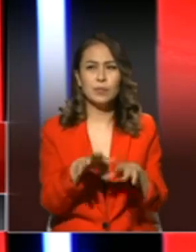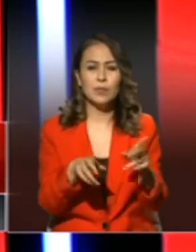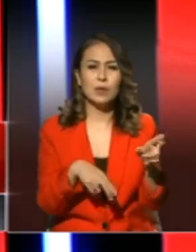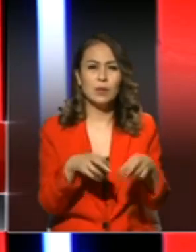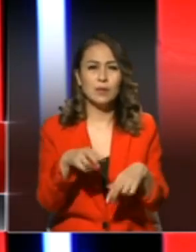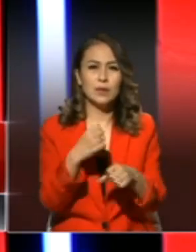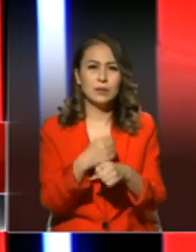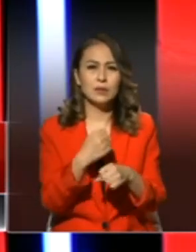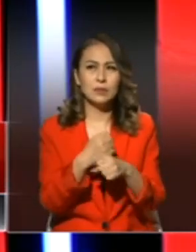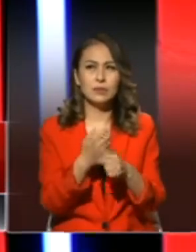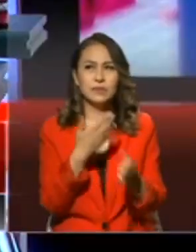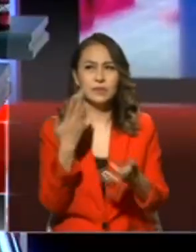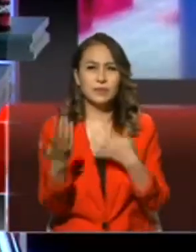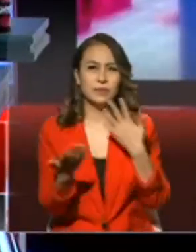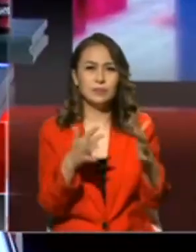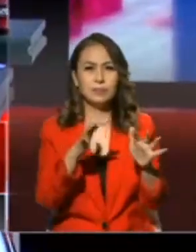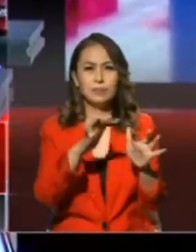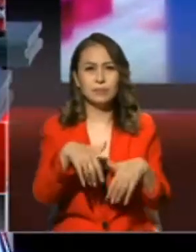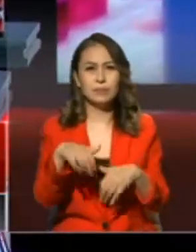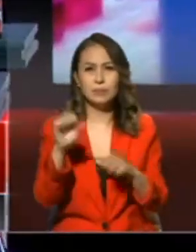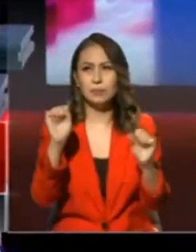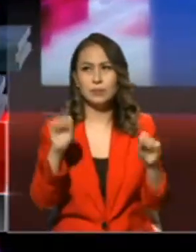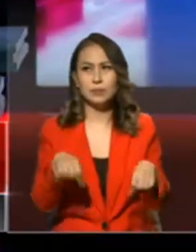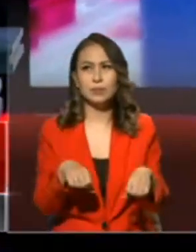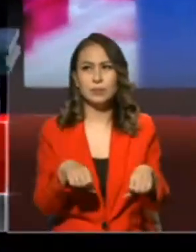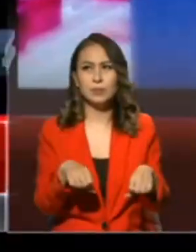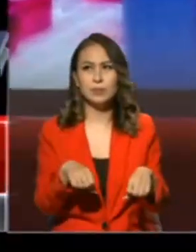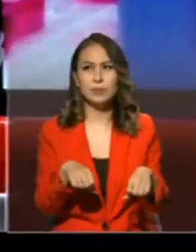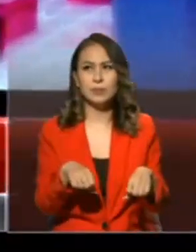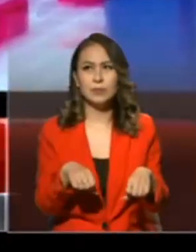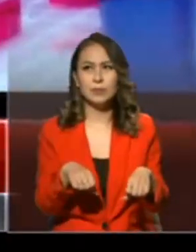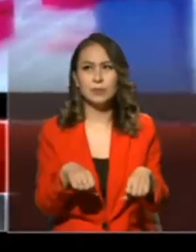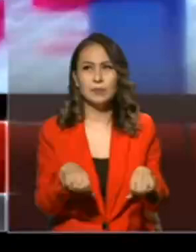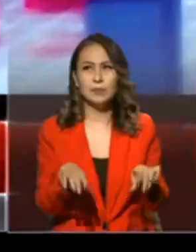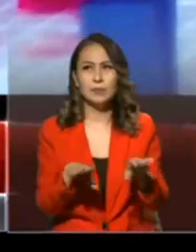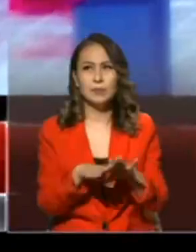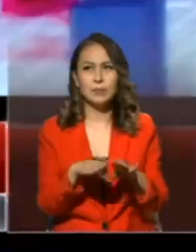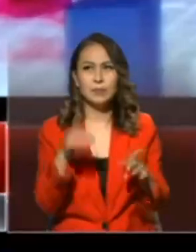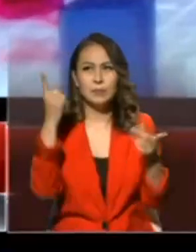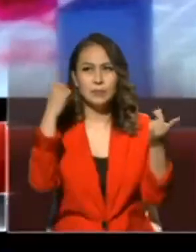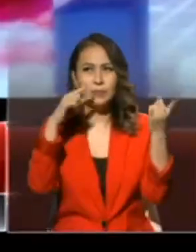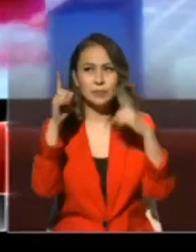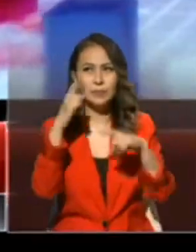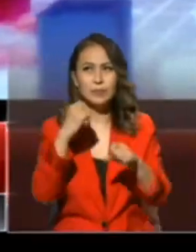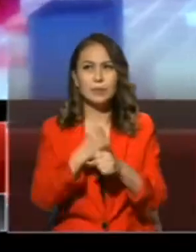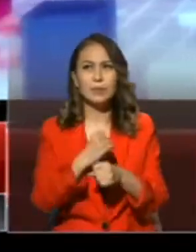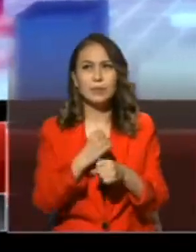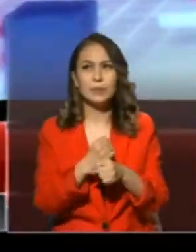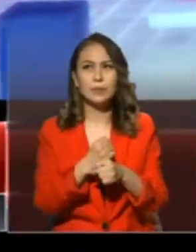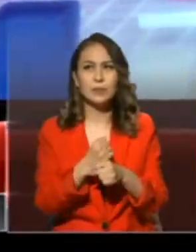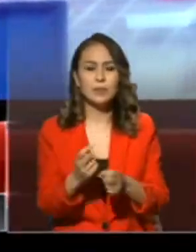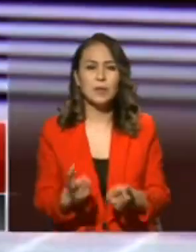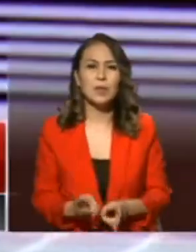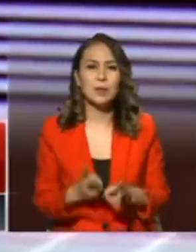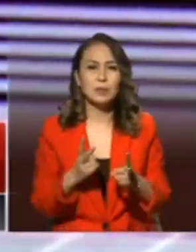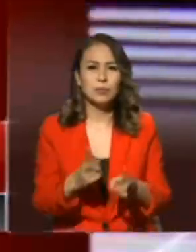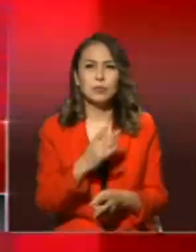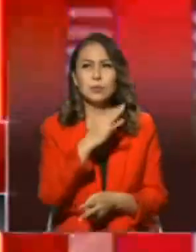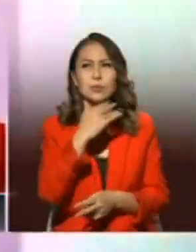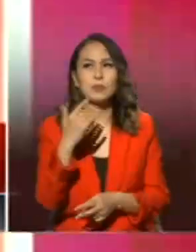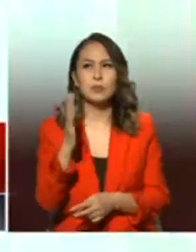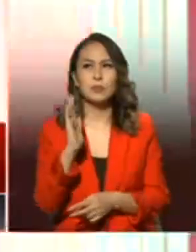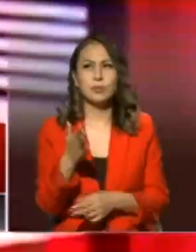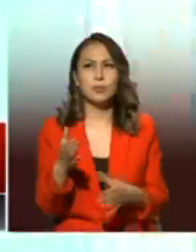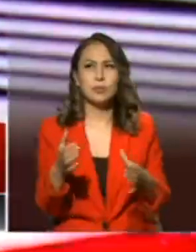дәрігерлер сол жерде қашып беруіңізді алып кетуі мүмкін ғой. Жоқ, ондай көшеде алу жоқ. Ол енді миф қой ол дегенде. Бірақ қылмыс көбейеді. Қылмыстық